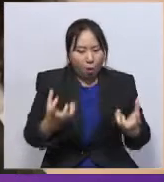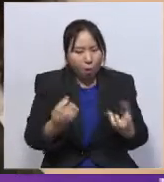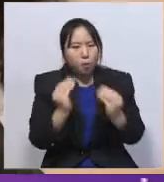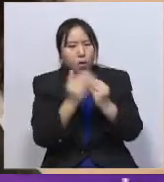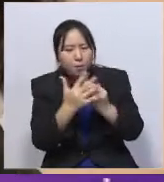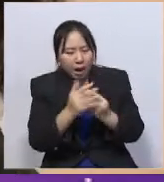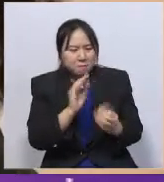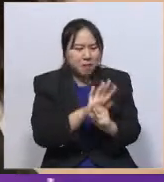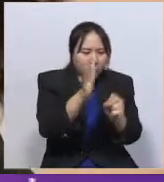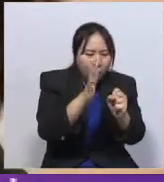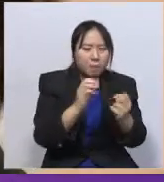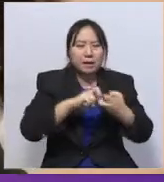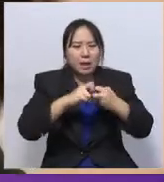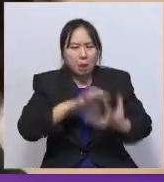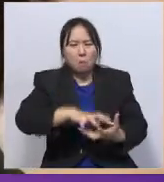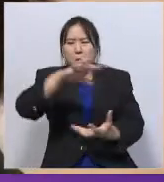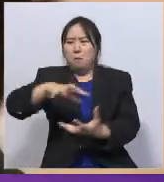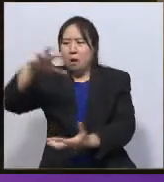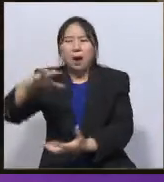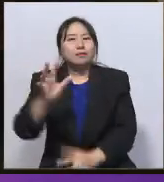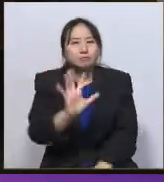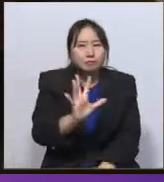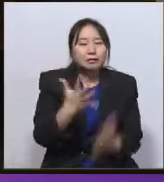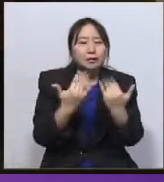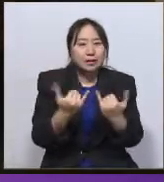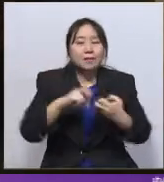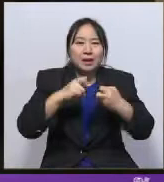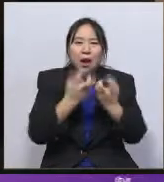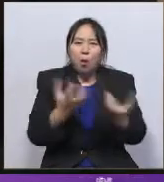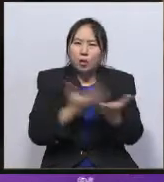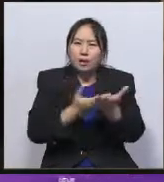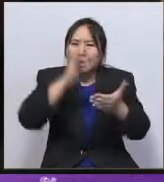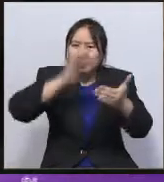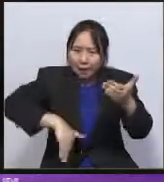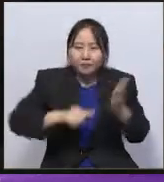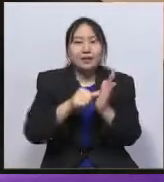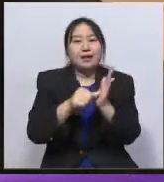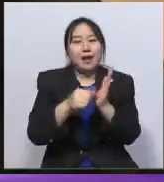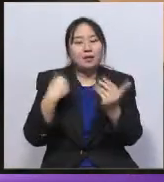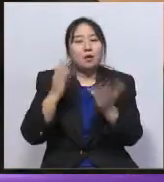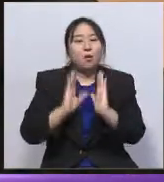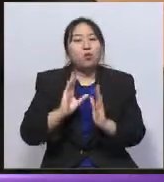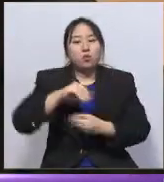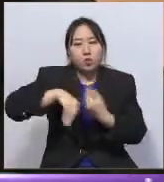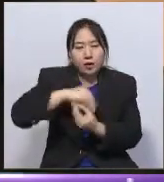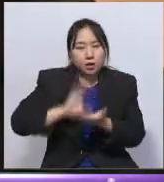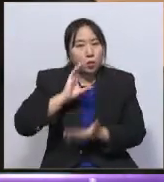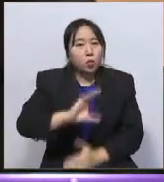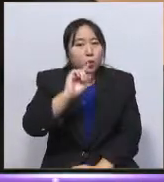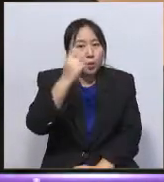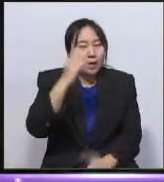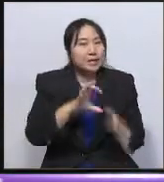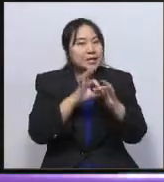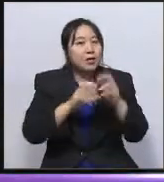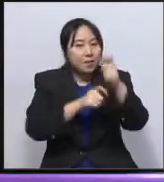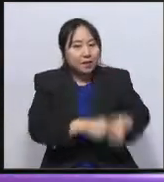ดแคลนหรือล้นตลาดแก้ไขปัญหาราคาสินค้าเกษตรตกต่ำทำให้เกิดการลงทุนใหม่ของนักธุรกิจที่เกี่ยวข้องกับเกษ